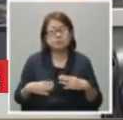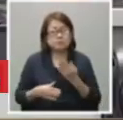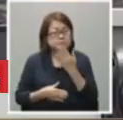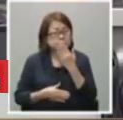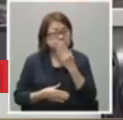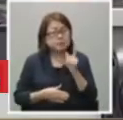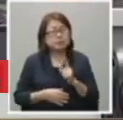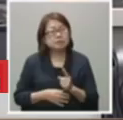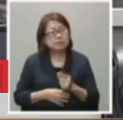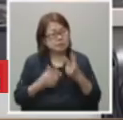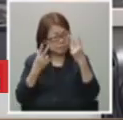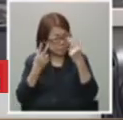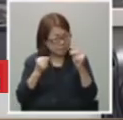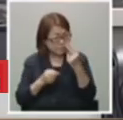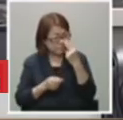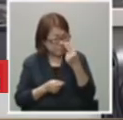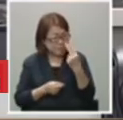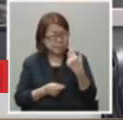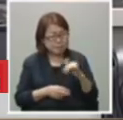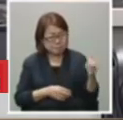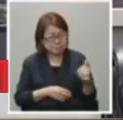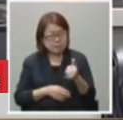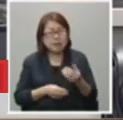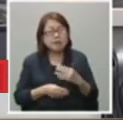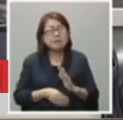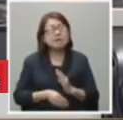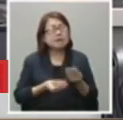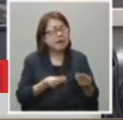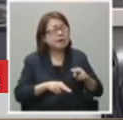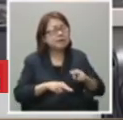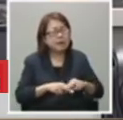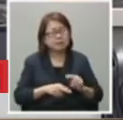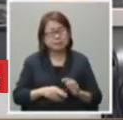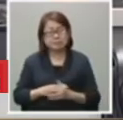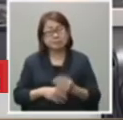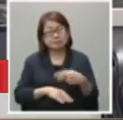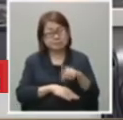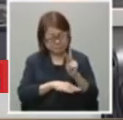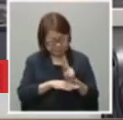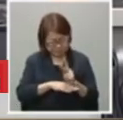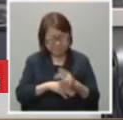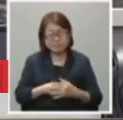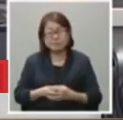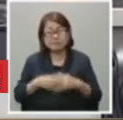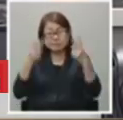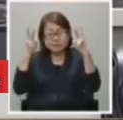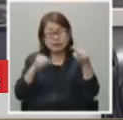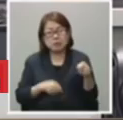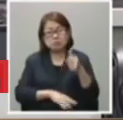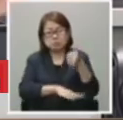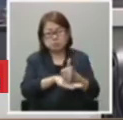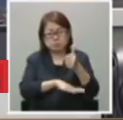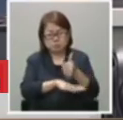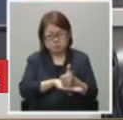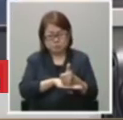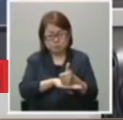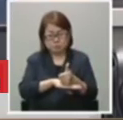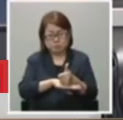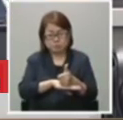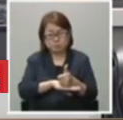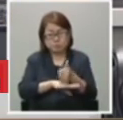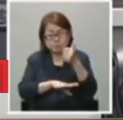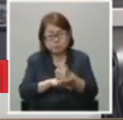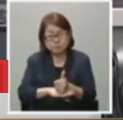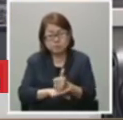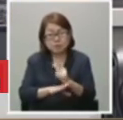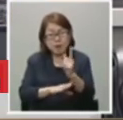ท่านนั่งก่อนท่านประธานที่เคารพครับท่านนายกรัฐมนตรีเป็นคนขับรถที่มีพวกผมและ